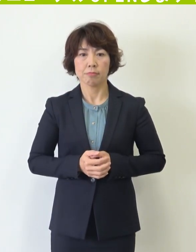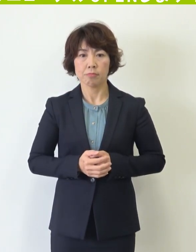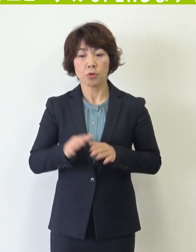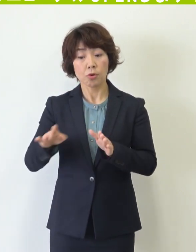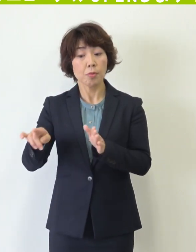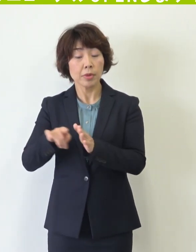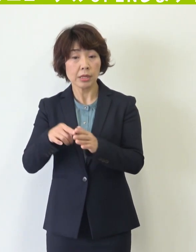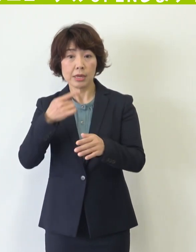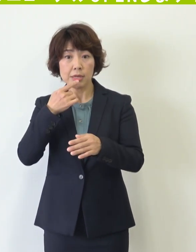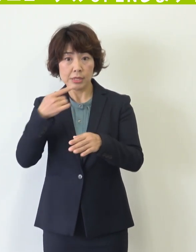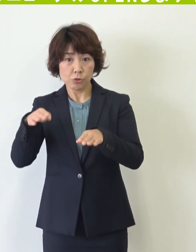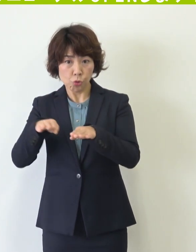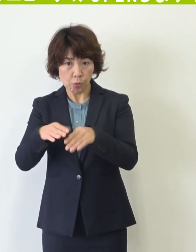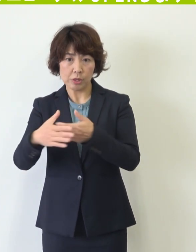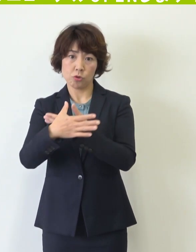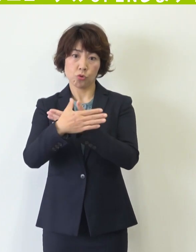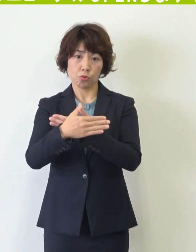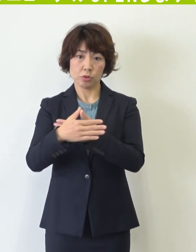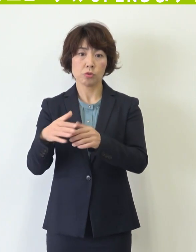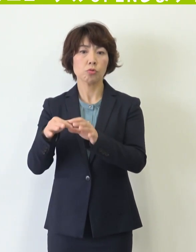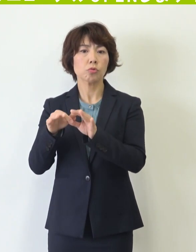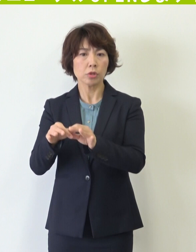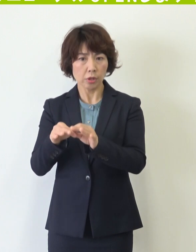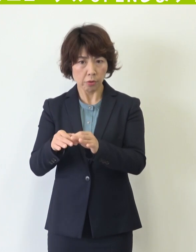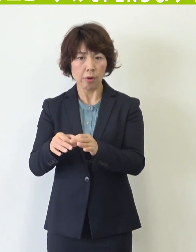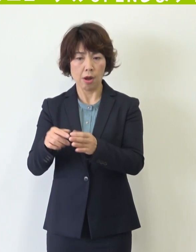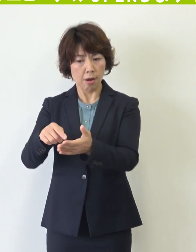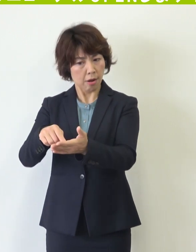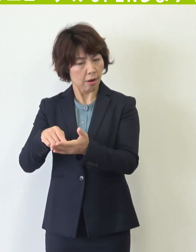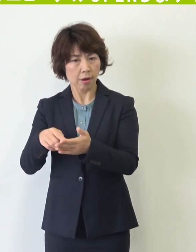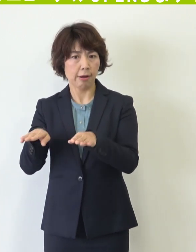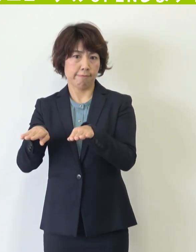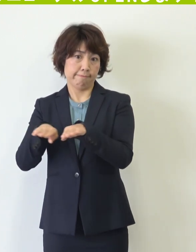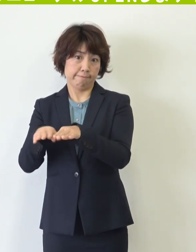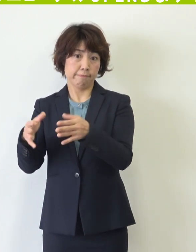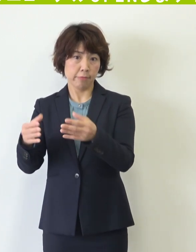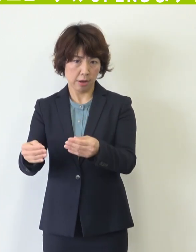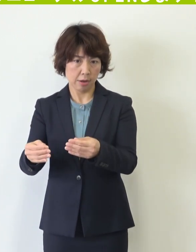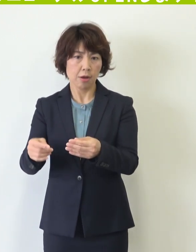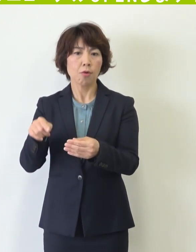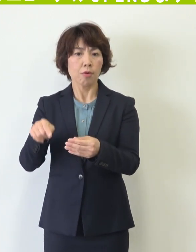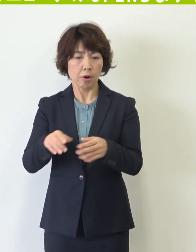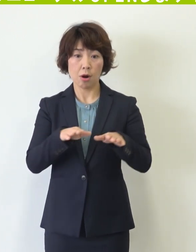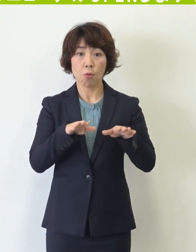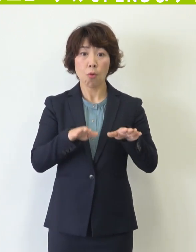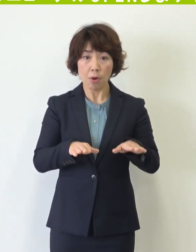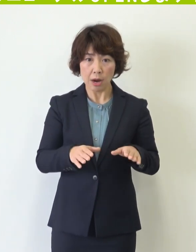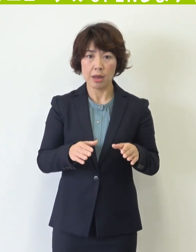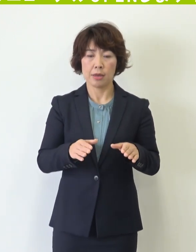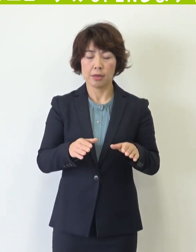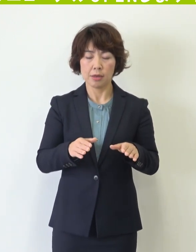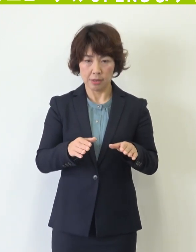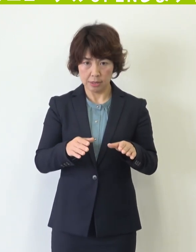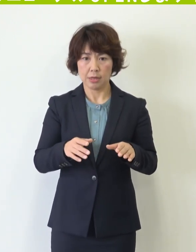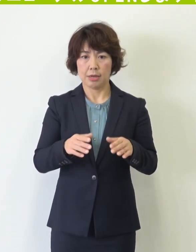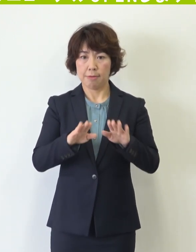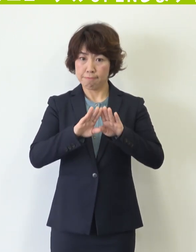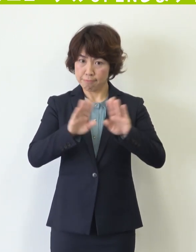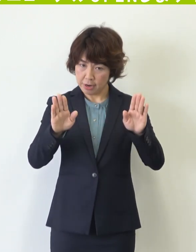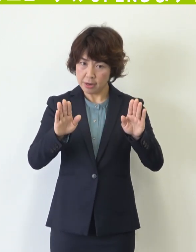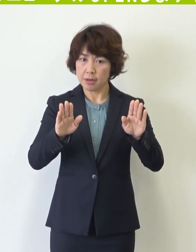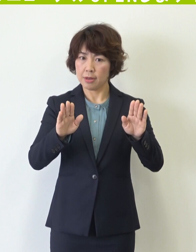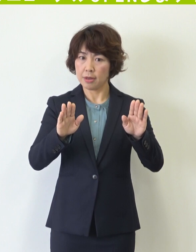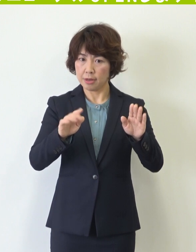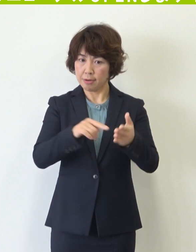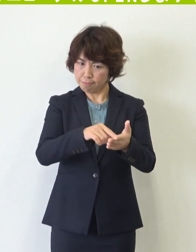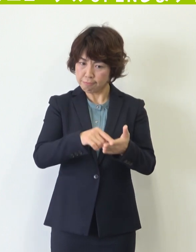あの日曜日それから祝日についてはですねあのまあ運用していなかったんですけどもここについても今回新たにスタートさ